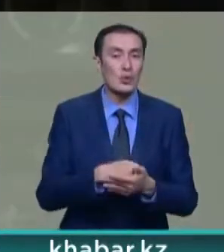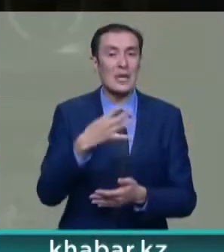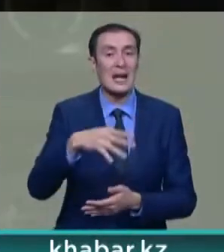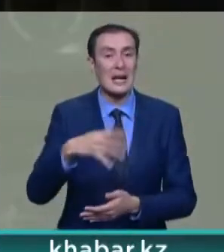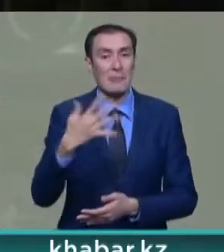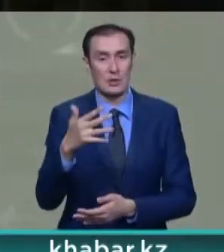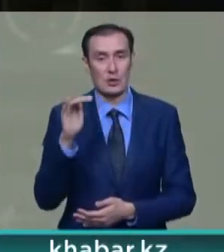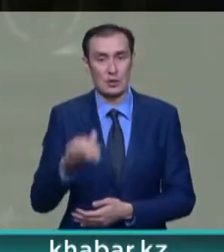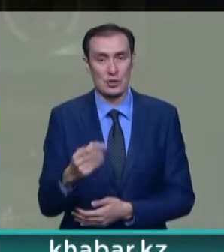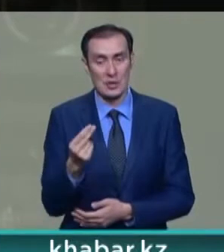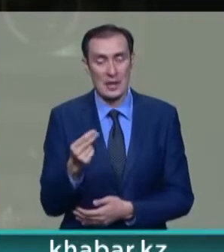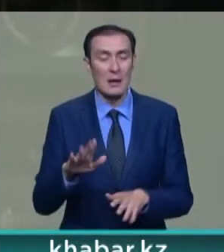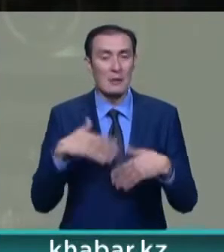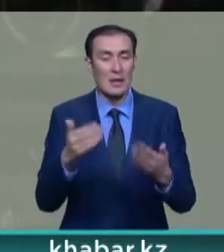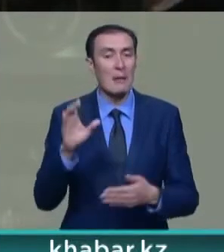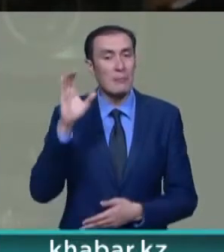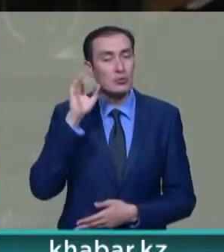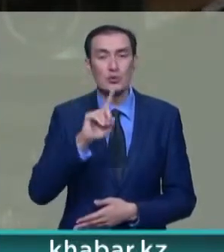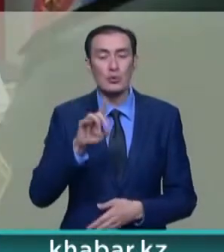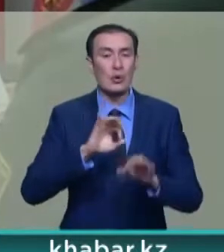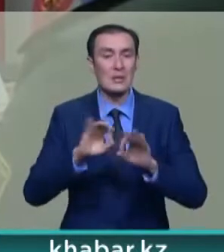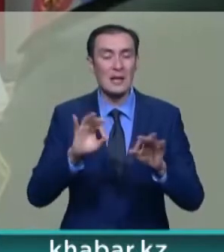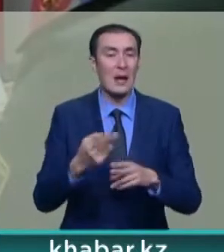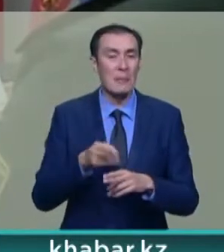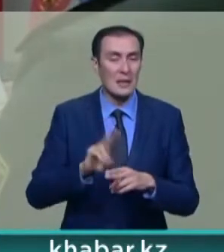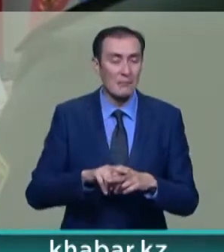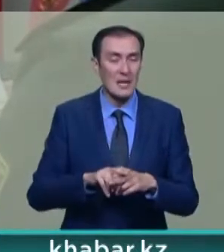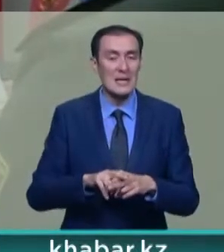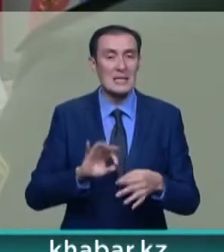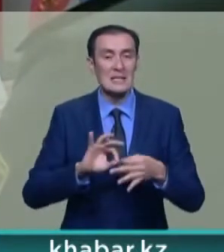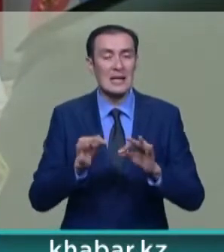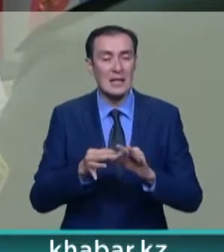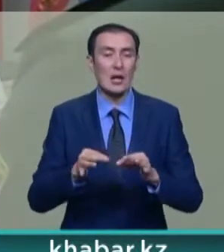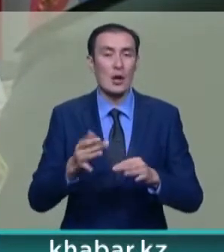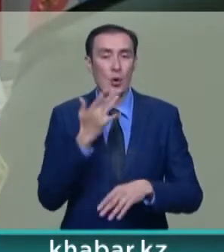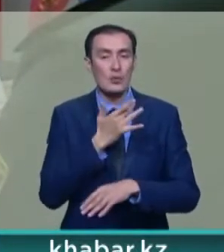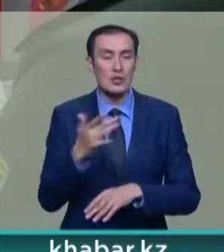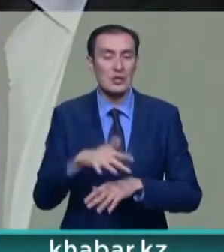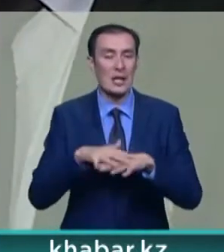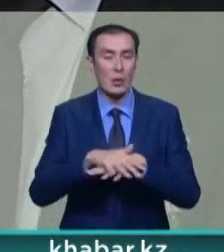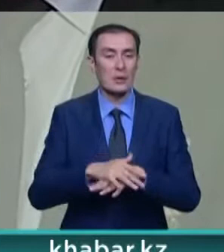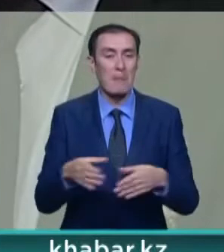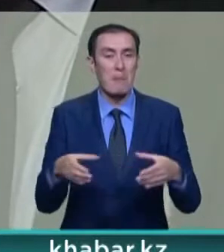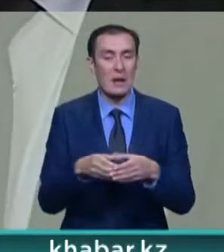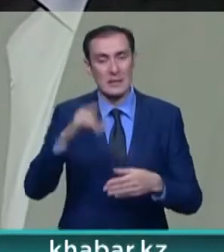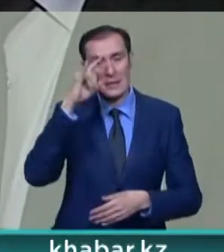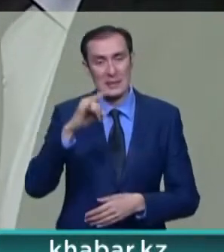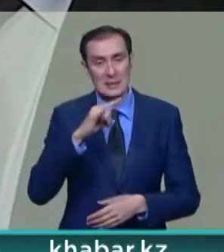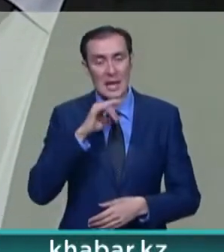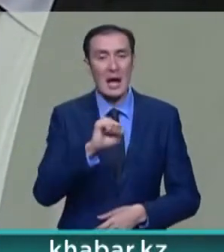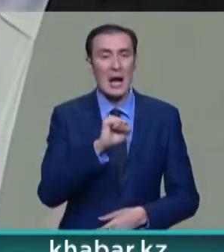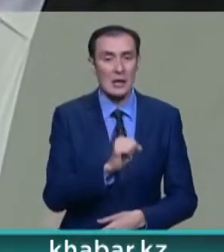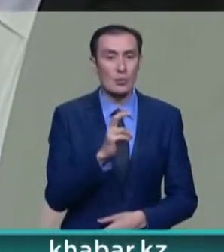45 тысяч. Предлагаю послушать, что сказал по этому поводу секретарь Коммунистической народной партии Казахстана